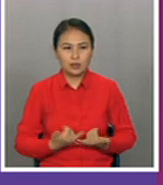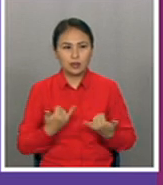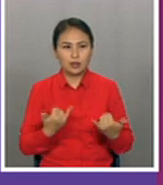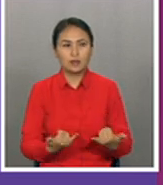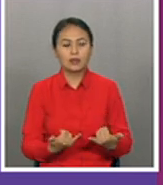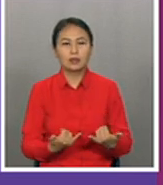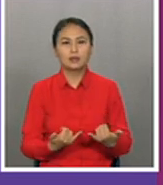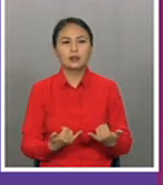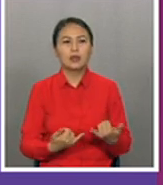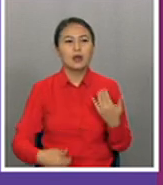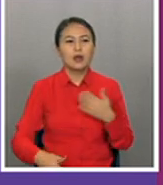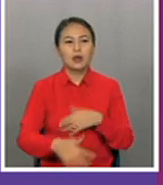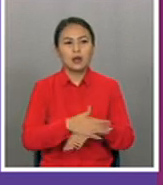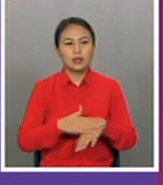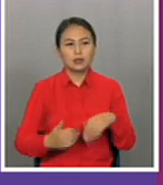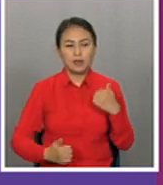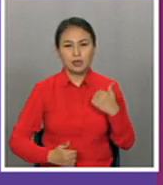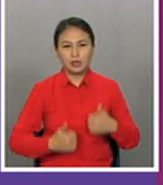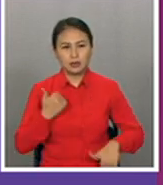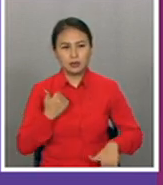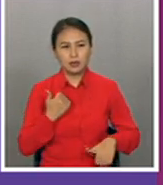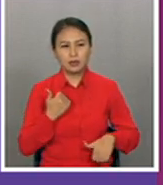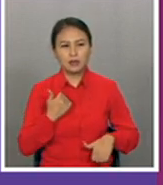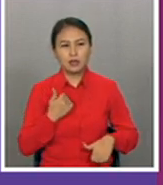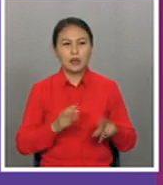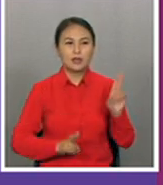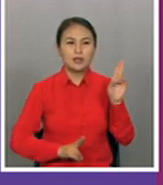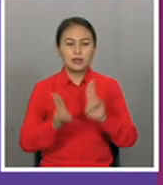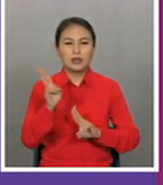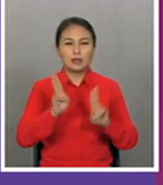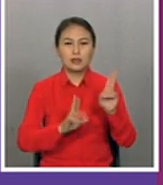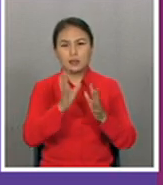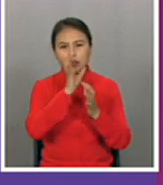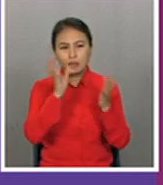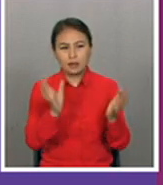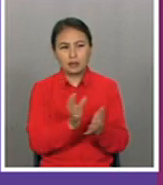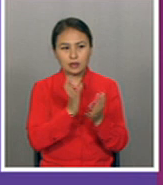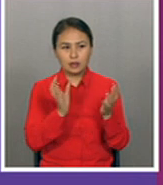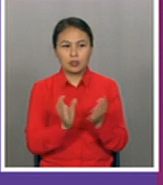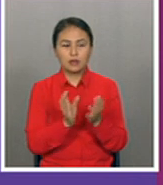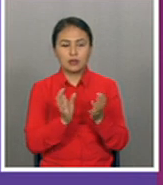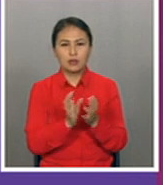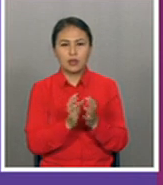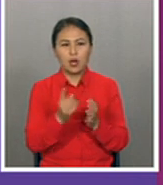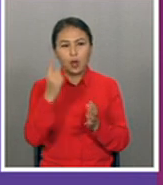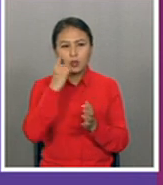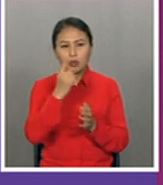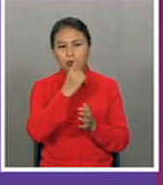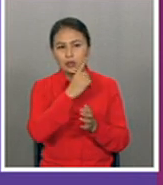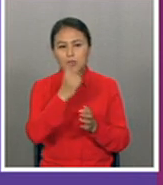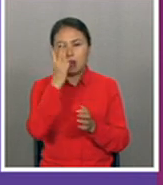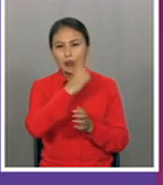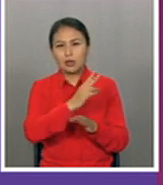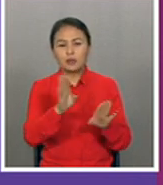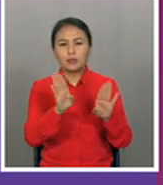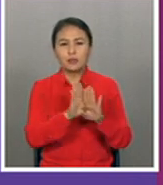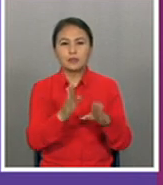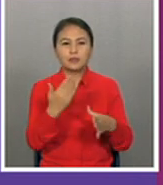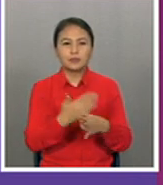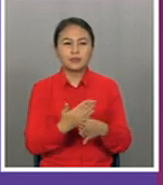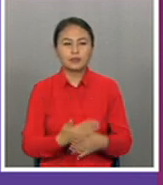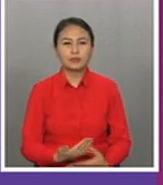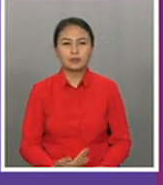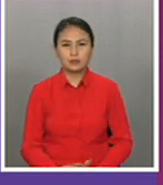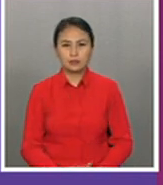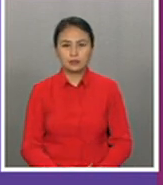құрметтеген, халқын мақтан ететін, салтын сақтап жүретін, көзінің